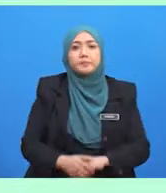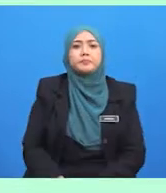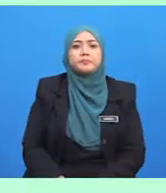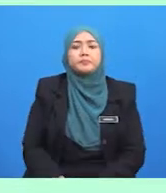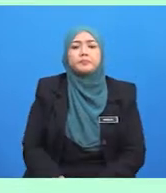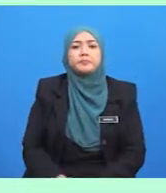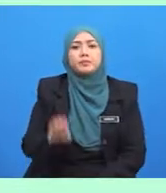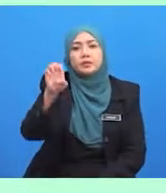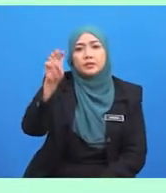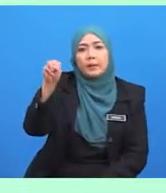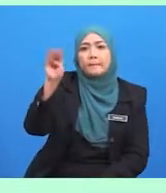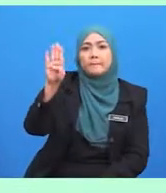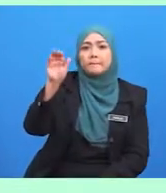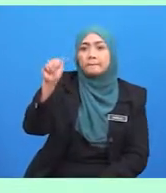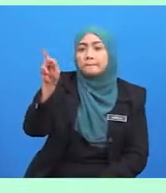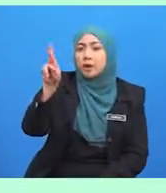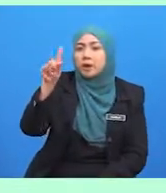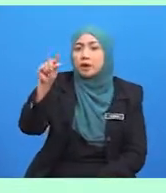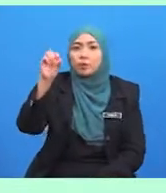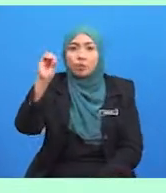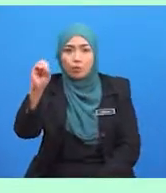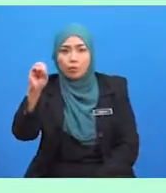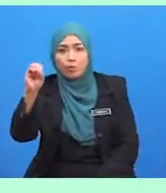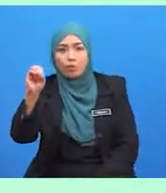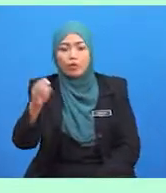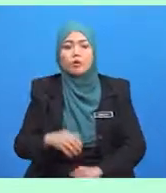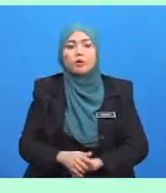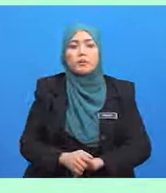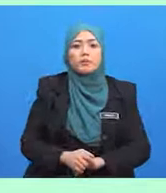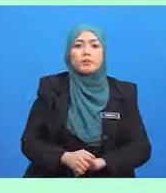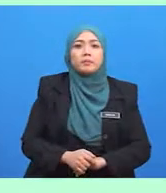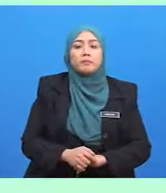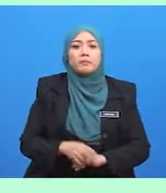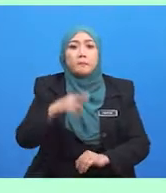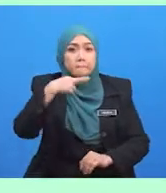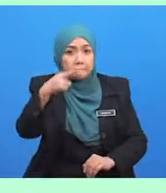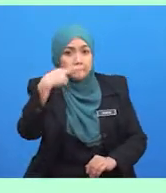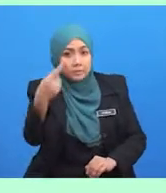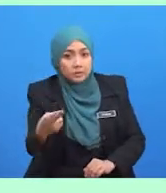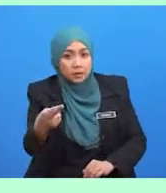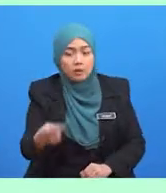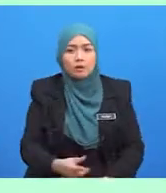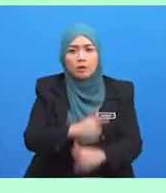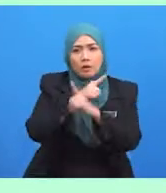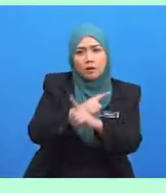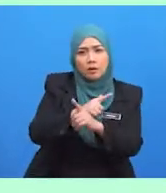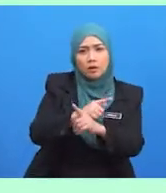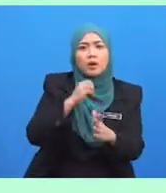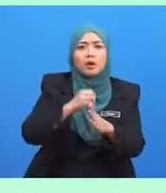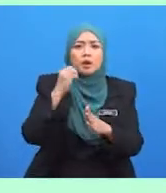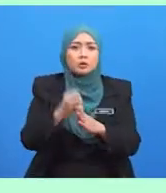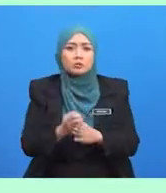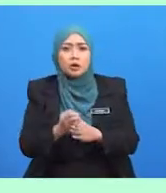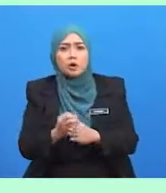Embargo adalah perintah larangan atau pemulauan perdagangan terhadap negara tertentu. Dasar